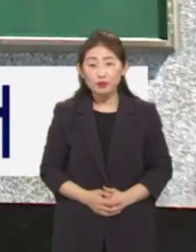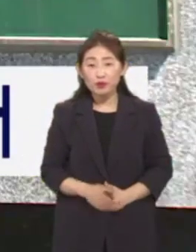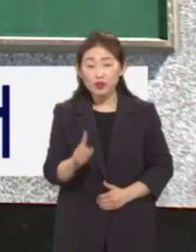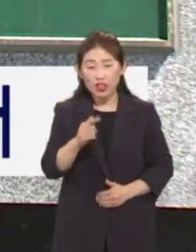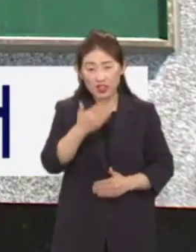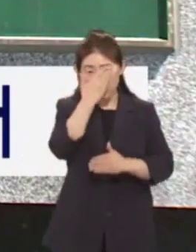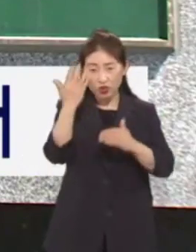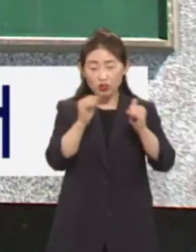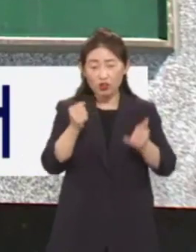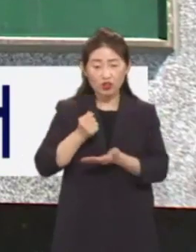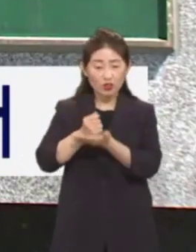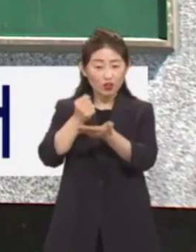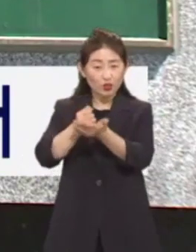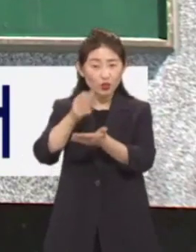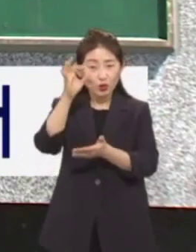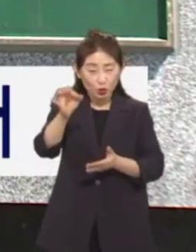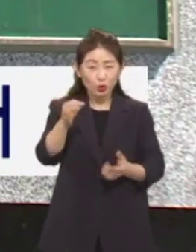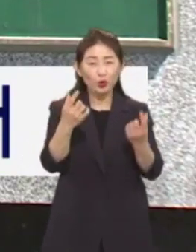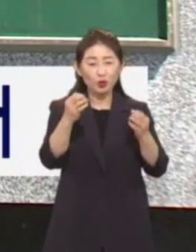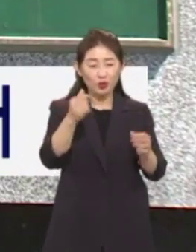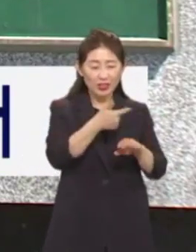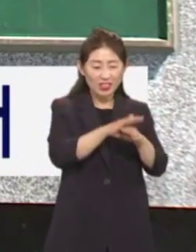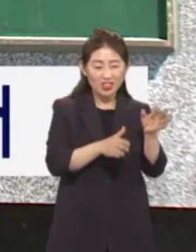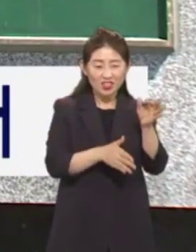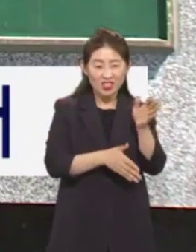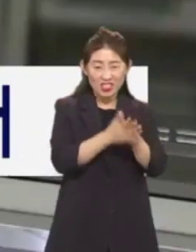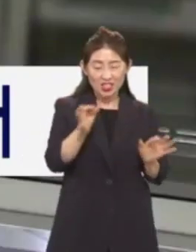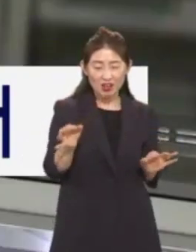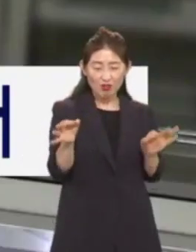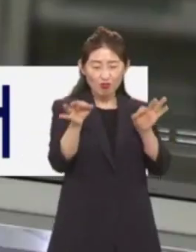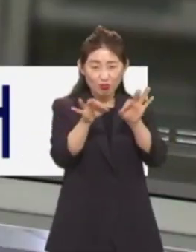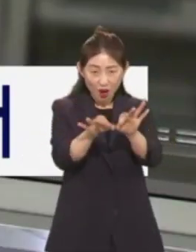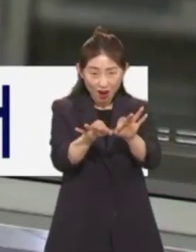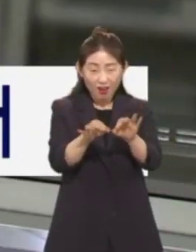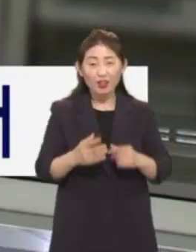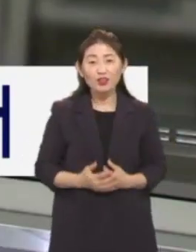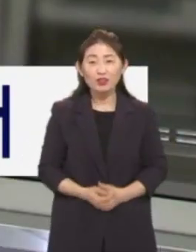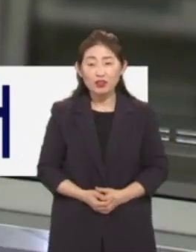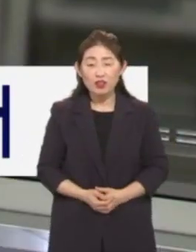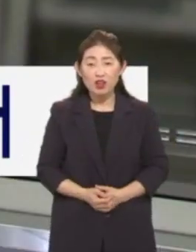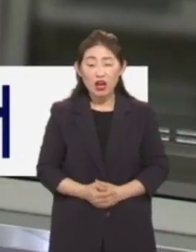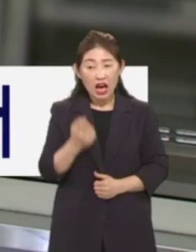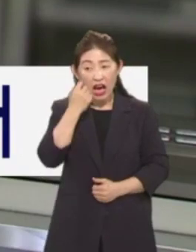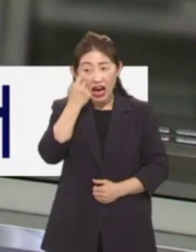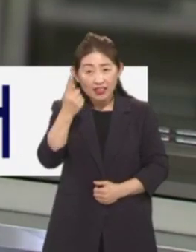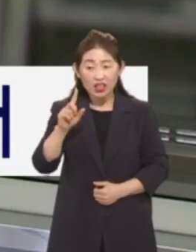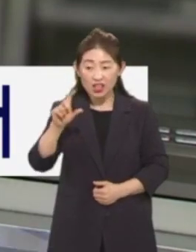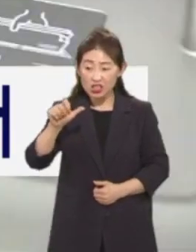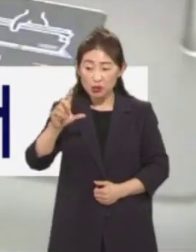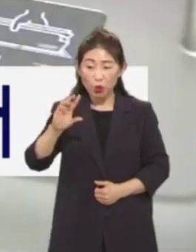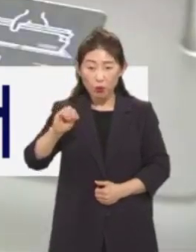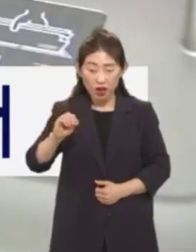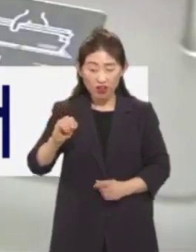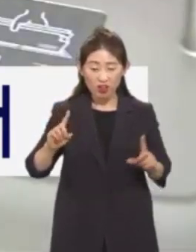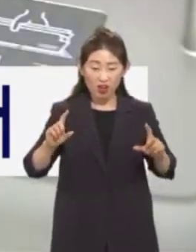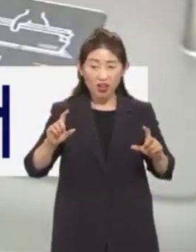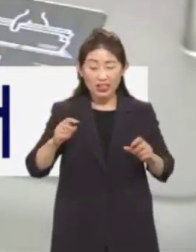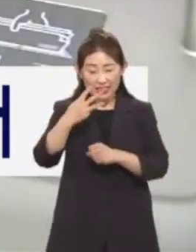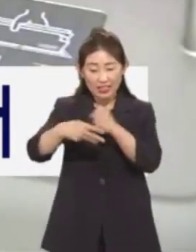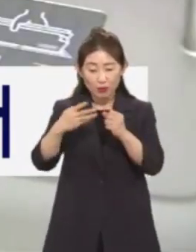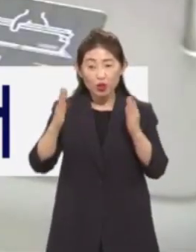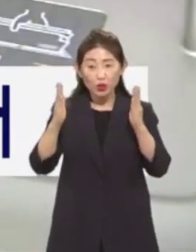통장은 청년들이 저축하는 금액만큼 대전시가 더 적립해 주는 제도로 본인이 월 15만 원을 3년간